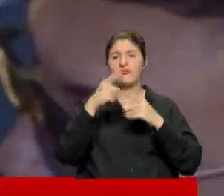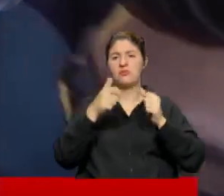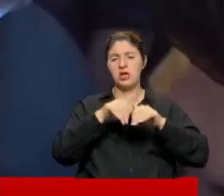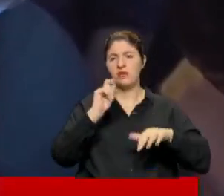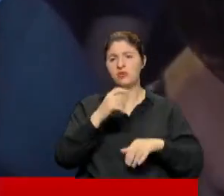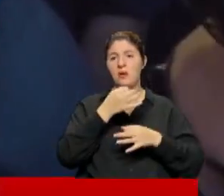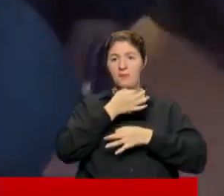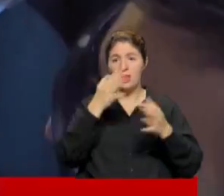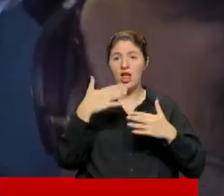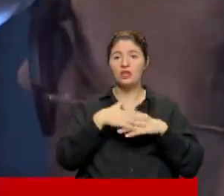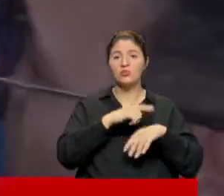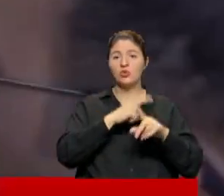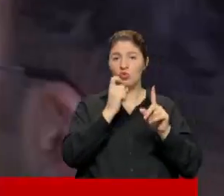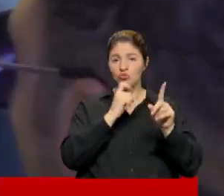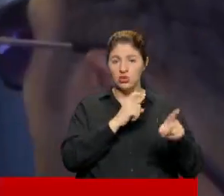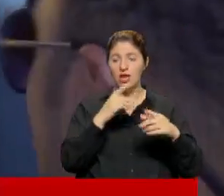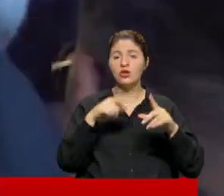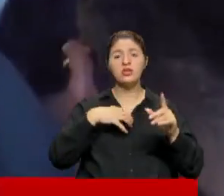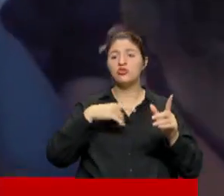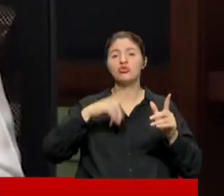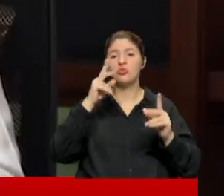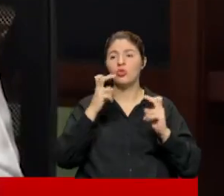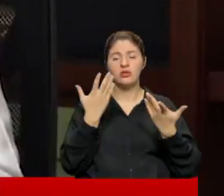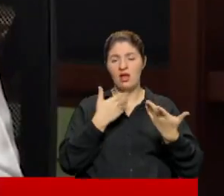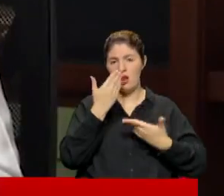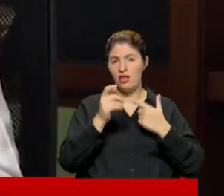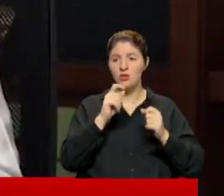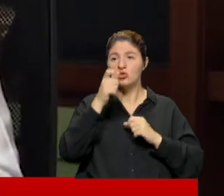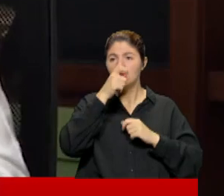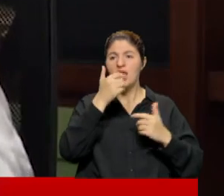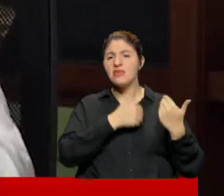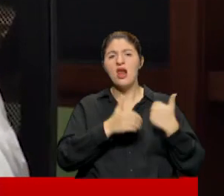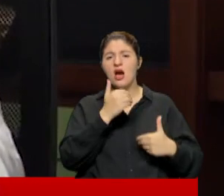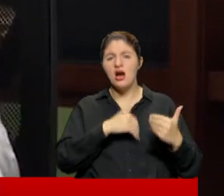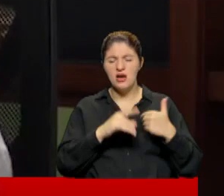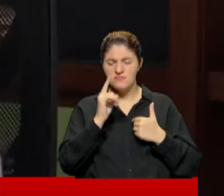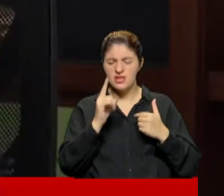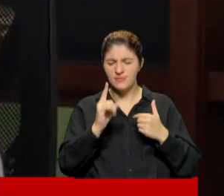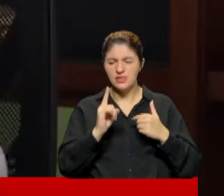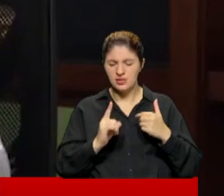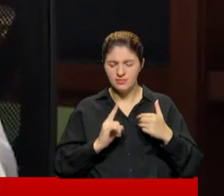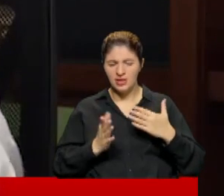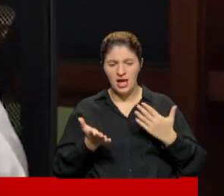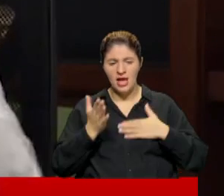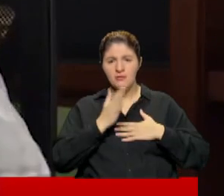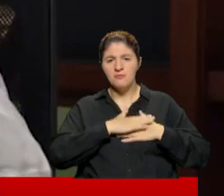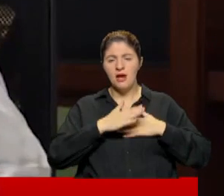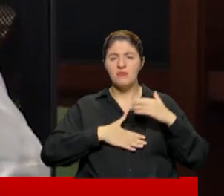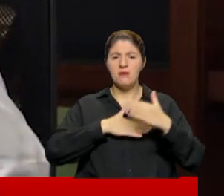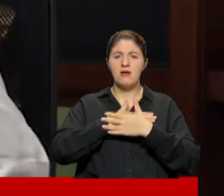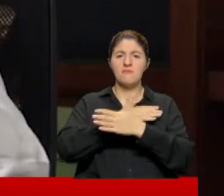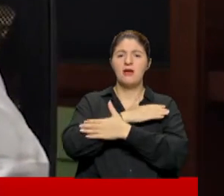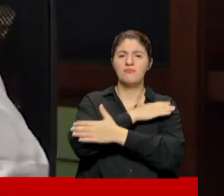duyurmuştu akşam 9da da gündemindeki konuyu paylaştı Türkiye'nin yaraları kapatma konusunda yol